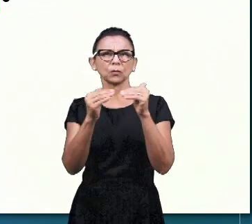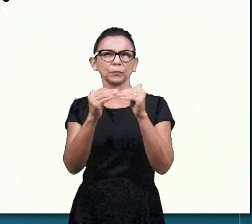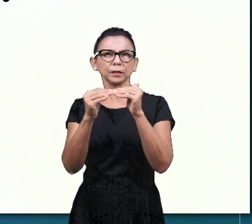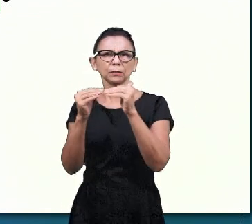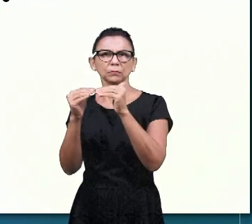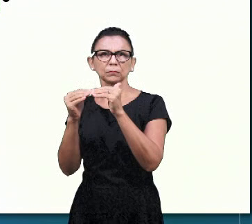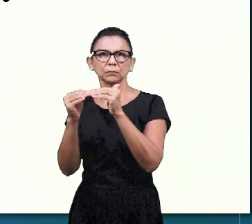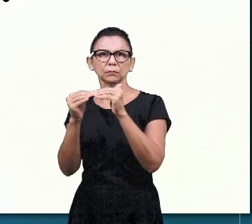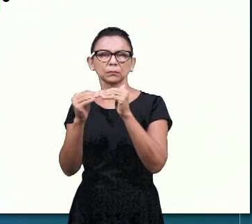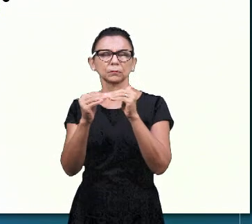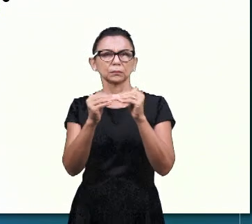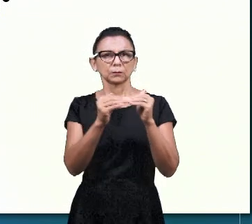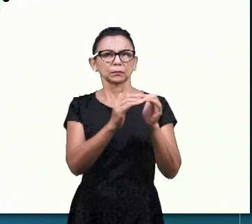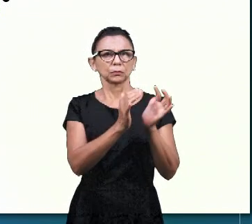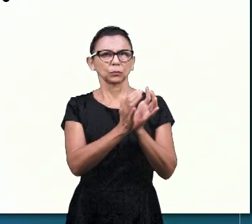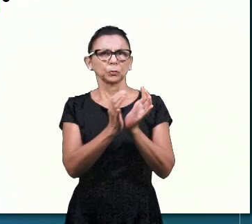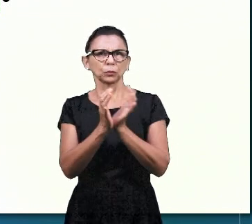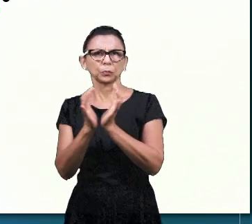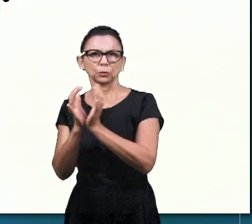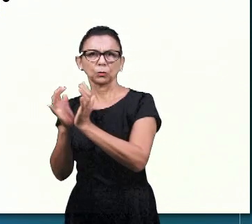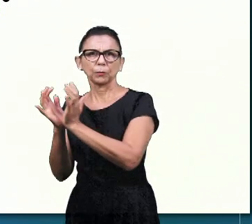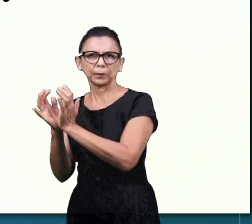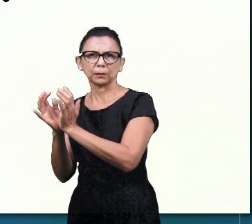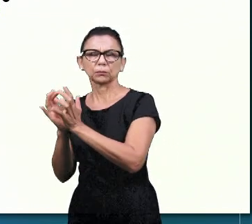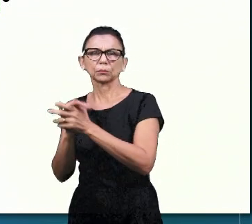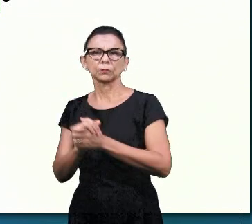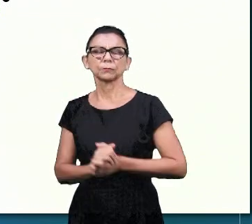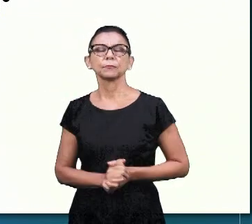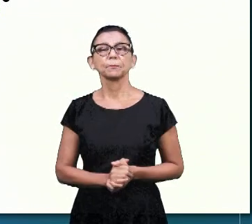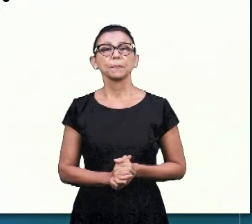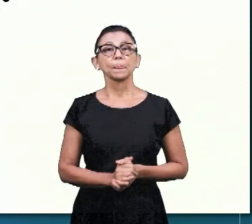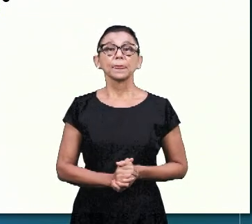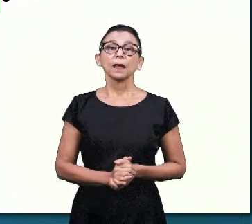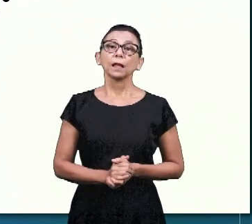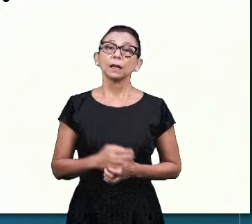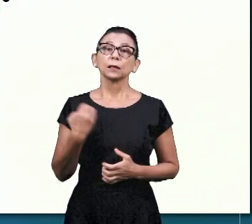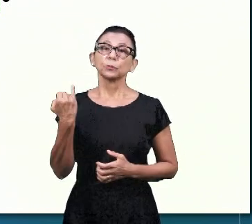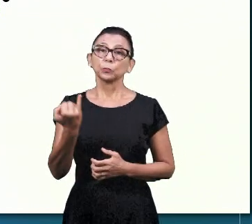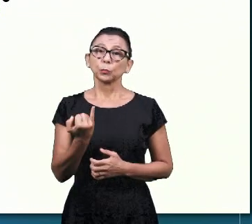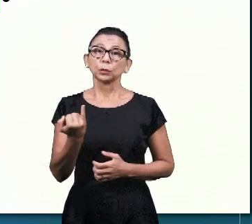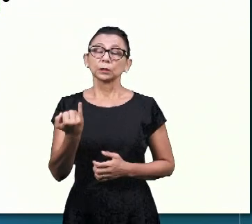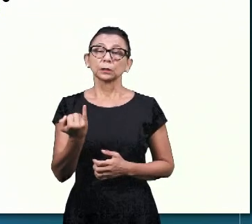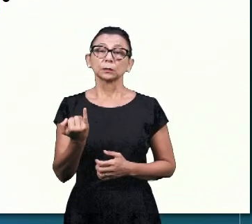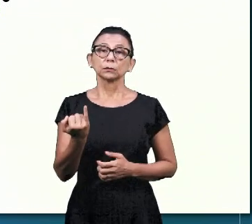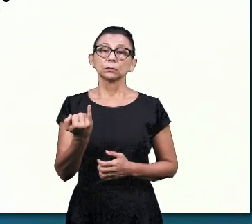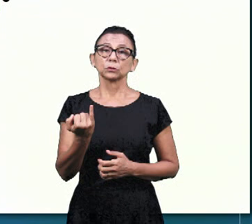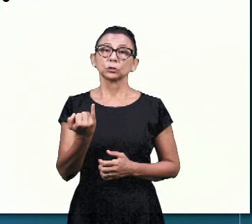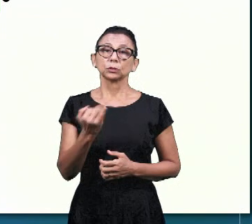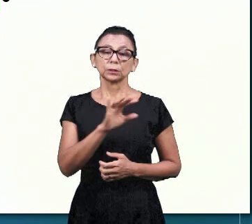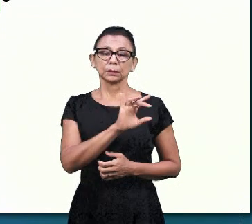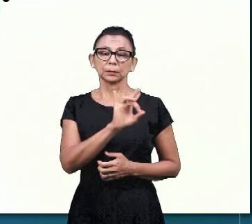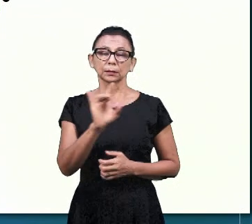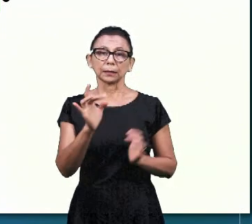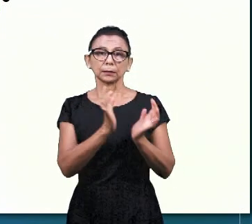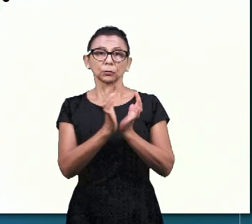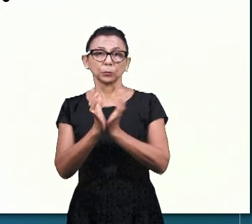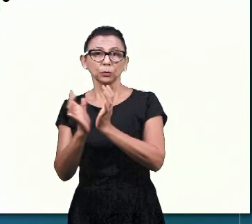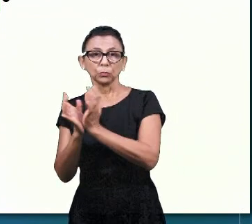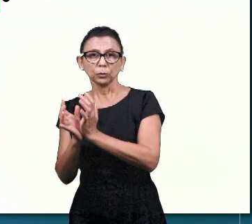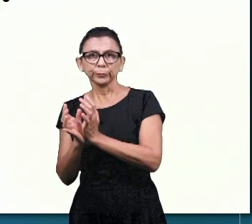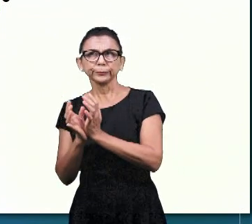professeurs savent comment adapter, n'est-ce pas, de manière qu'il y ait la compréhension pour ces classes. Le